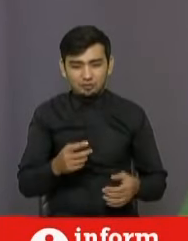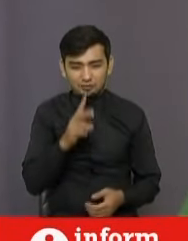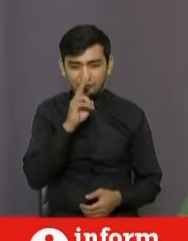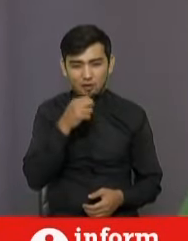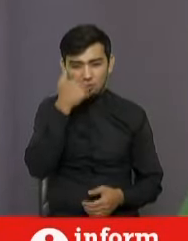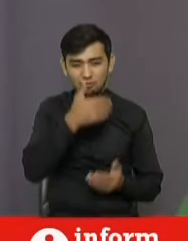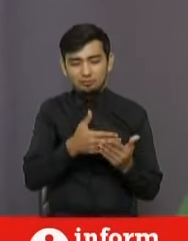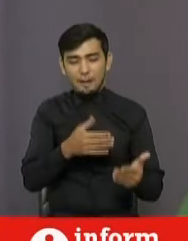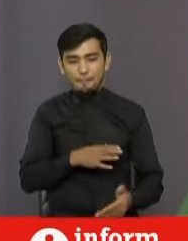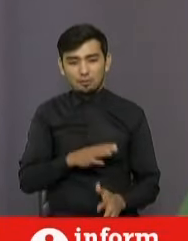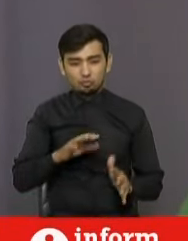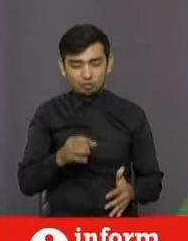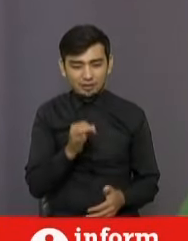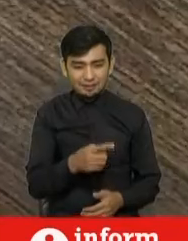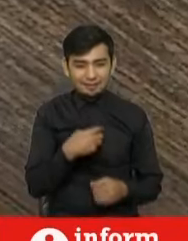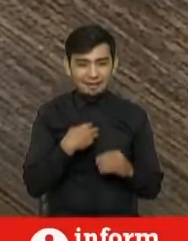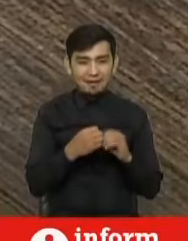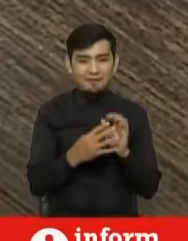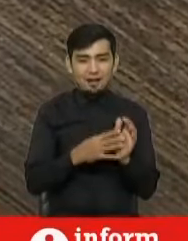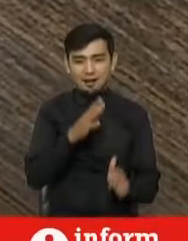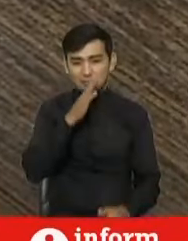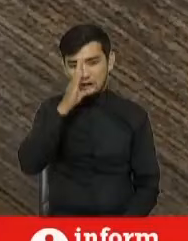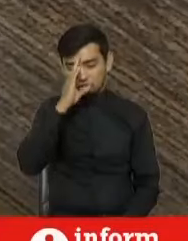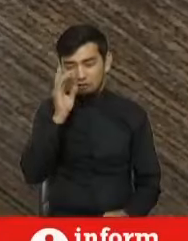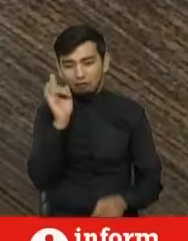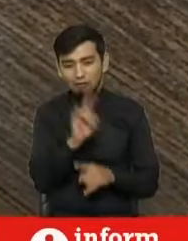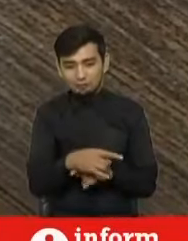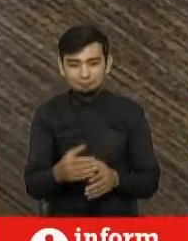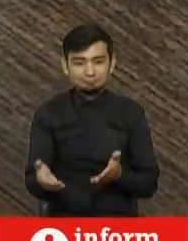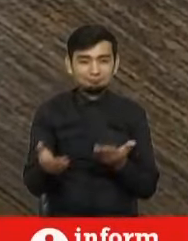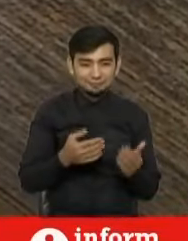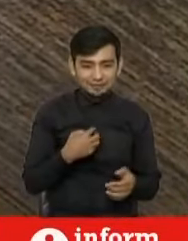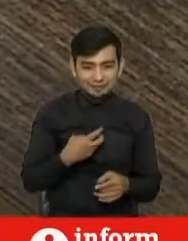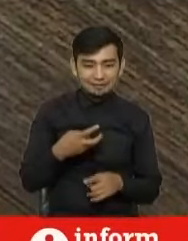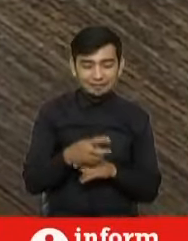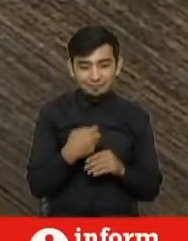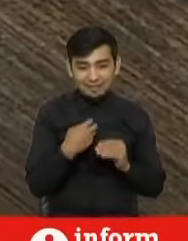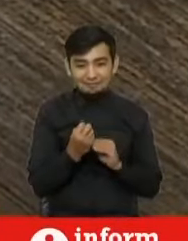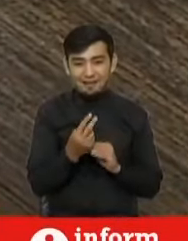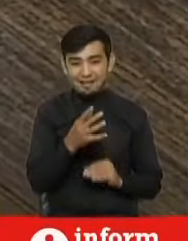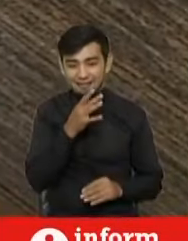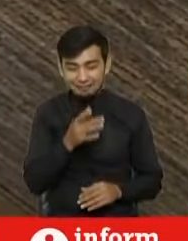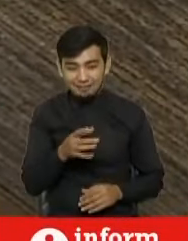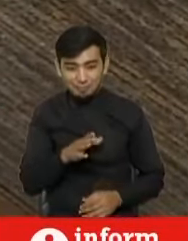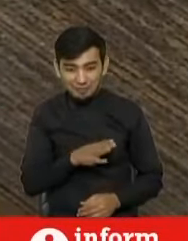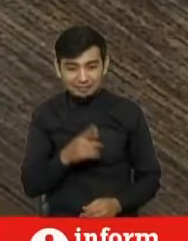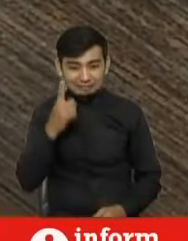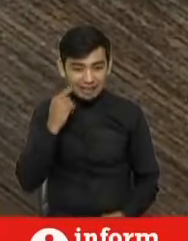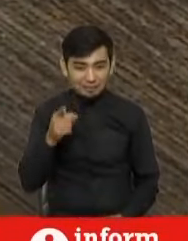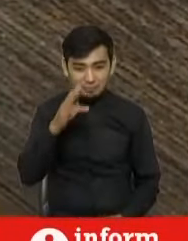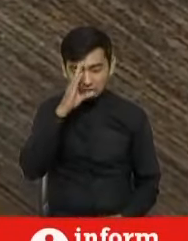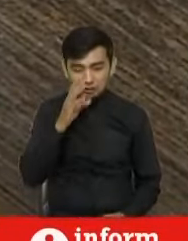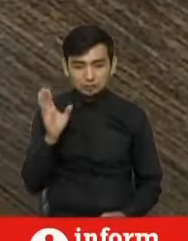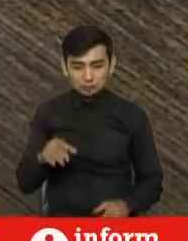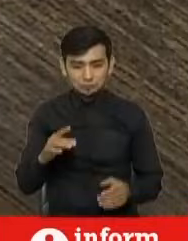жыл бұрын болған. Сөзінше өзін 19 жастағы жігіт алдап кездесуге шақырып, 12 жаста екенін біле тұра мәжбүрлеп жыныстық қатынасқа түсірген. Алайда ол